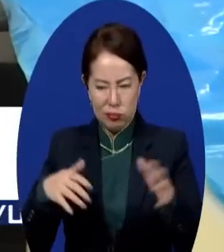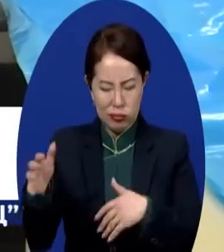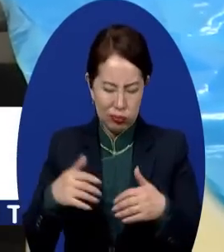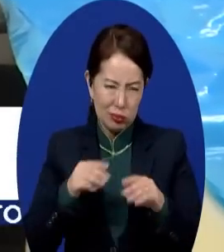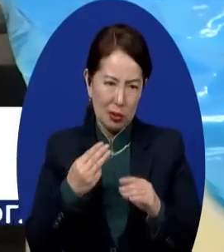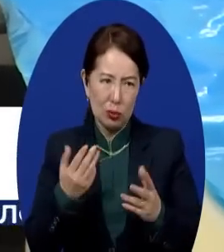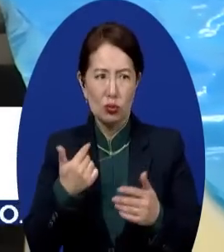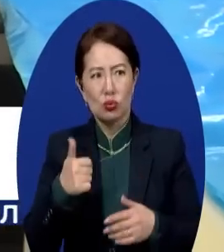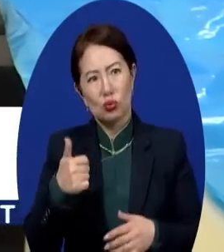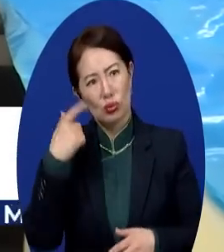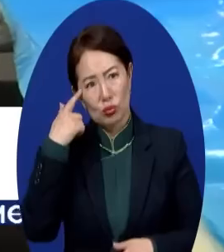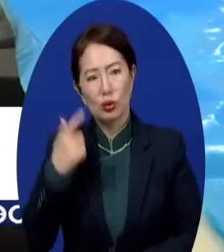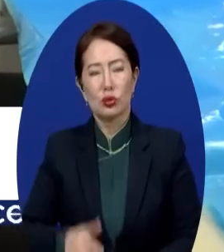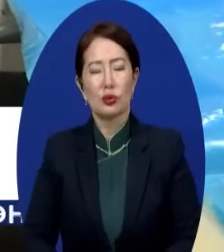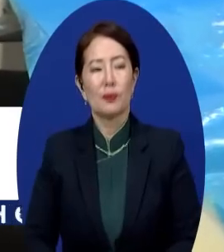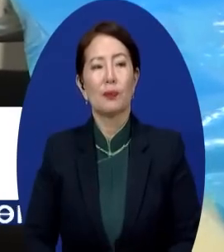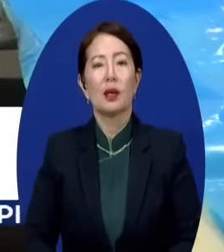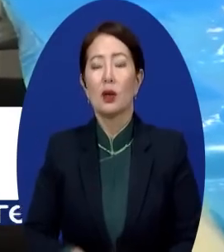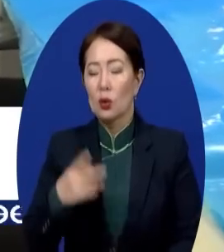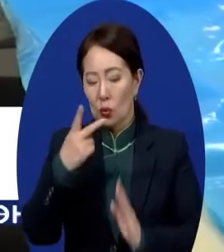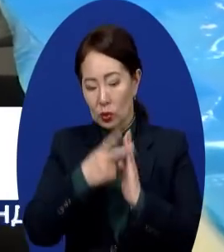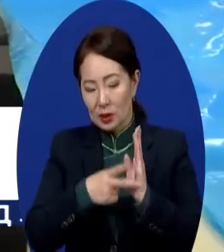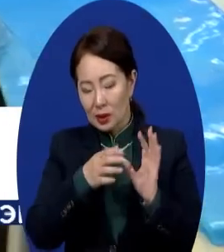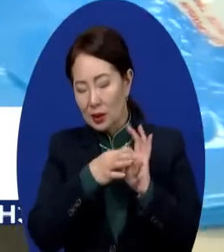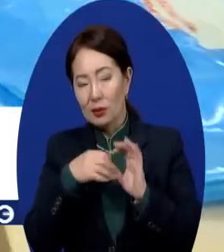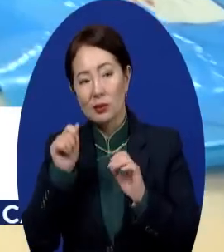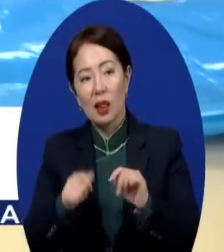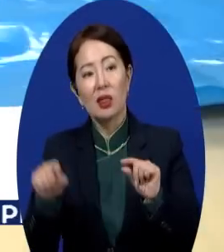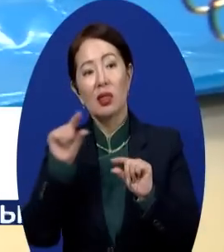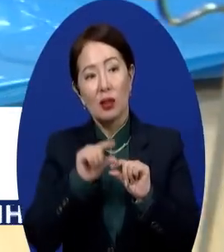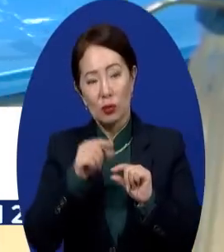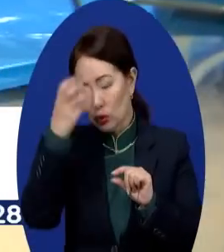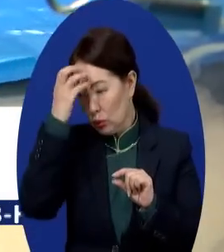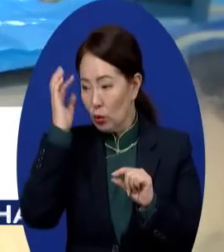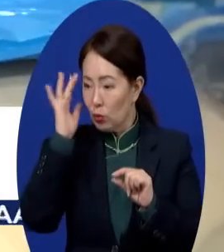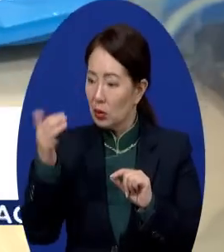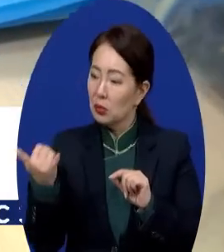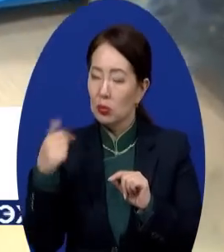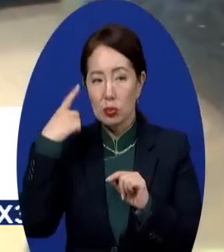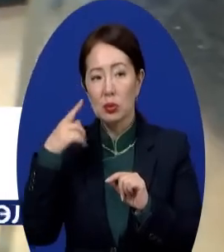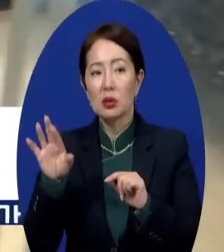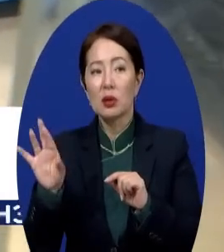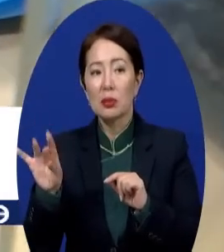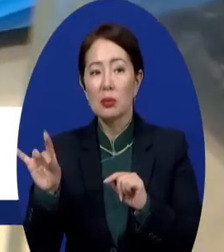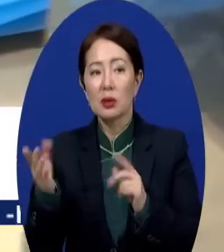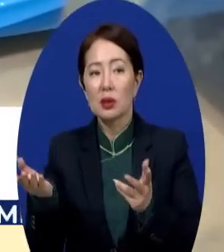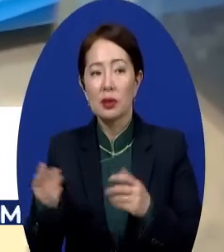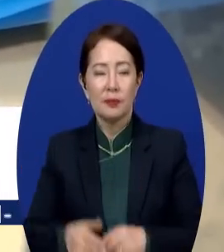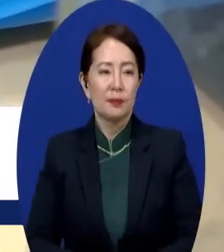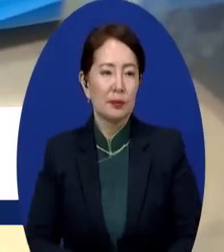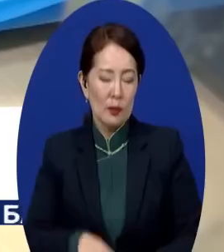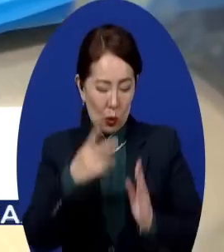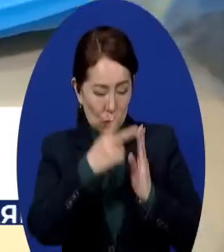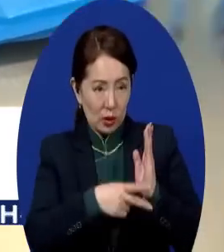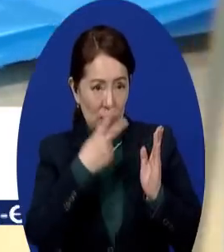бас зүгээр юм болов гэж бодсон. Үнэлгээгээр нь ингээд талуур амшуулал нэмий гэж байгаа энэ төрцгийн бодлогоор таймаар байр суурьтай байгаа. Яг